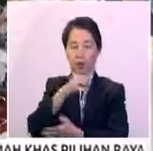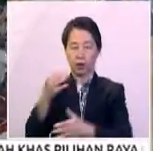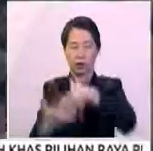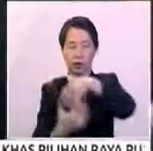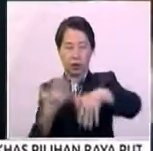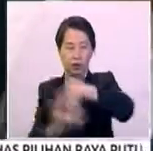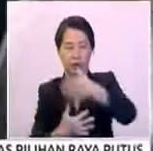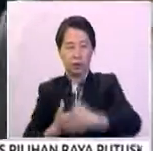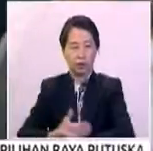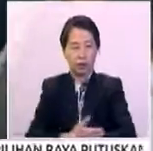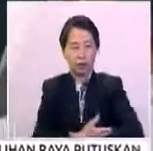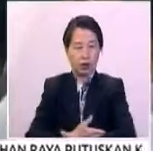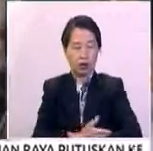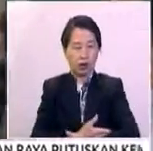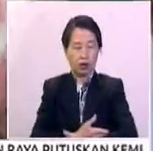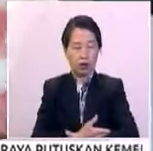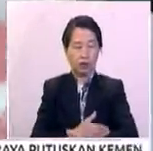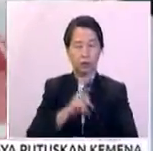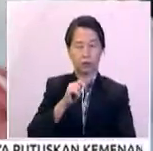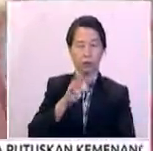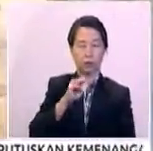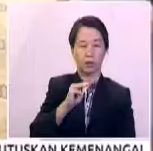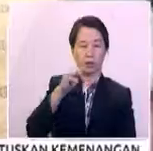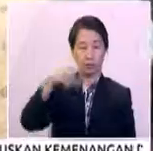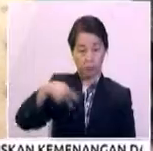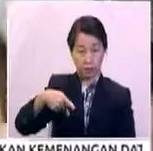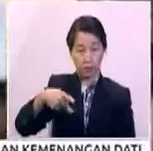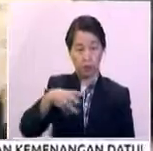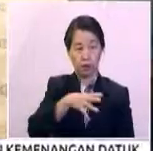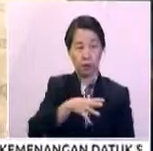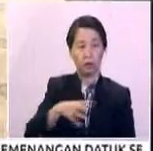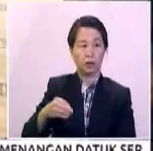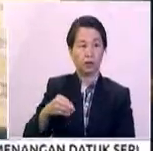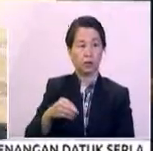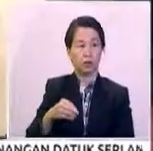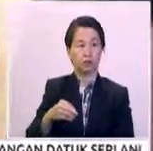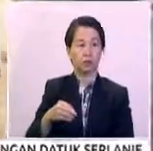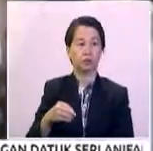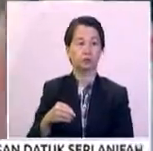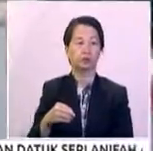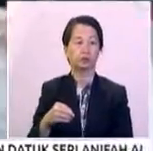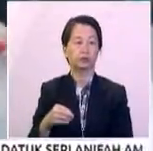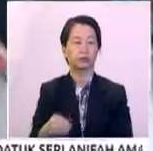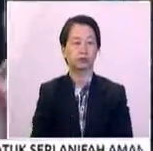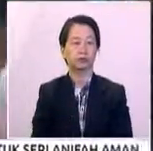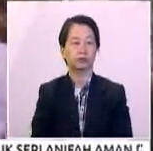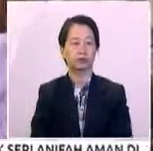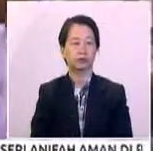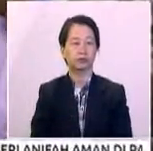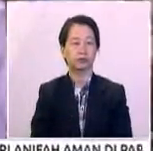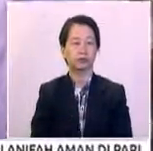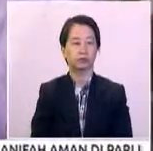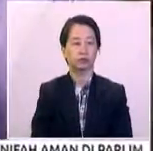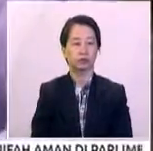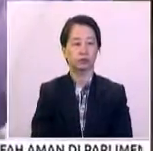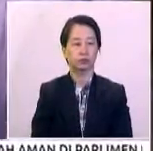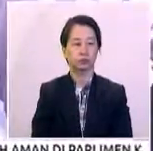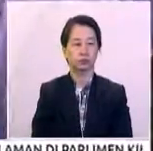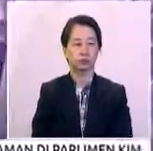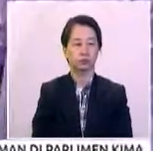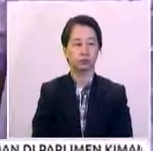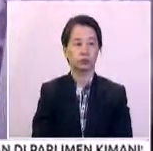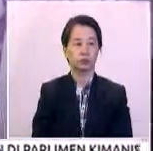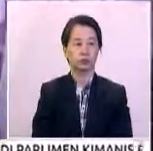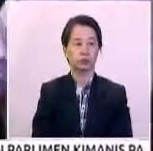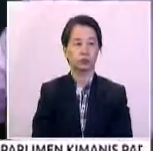anak andanya Tengku Mahkota Pahang, Tengku Hassan Al-Ibrahim Alam Shah, Al-Sultan Abdullah Ruiayatuddin Al-Mustafa Billah Shah.